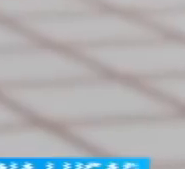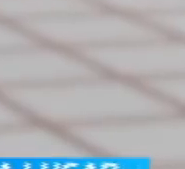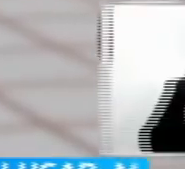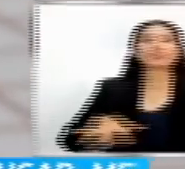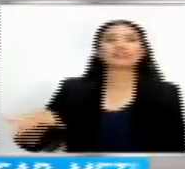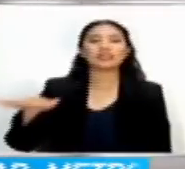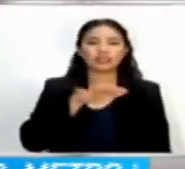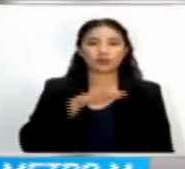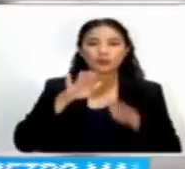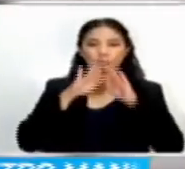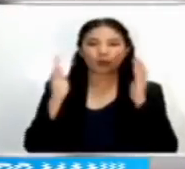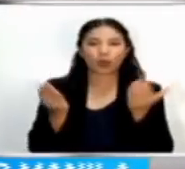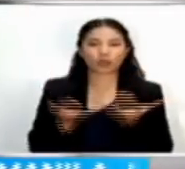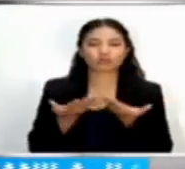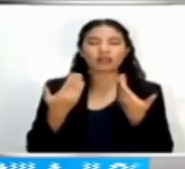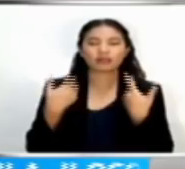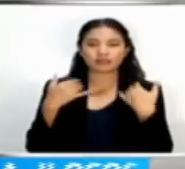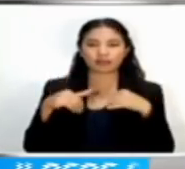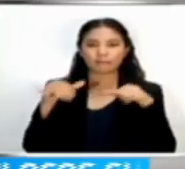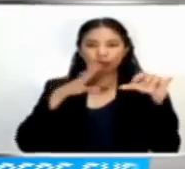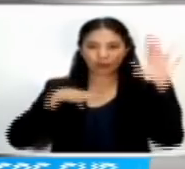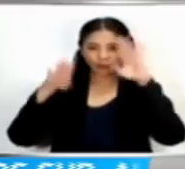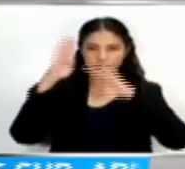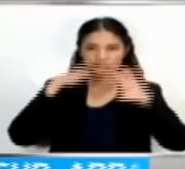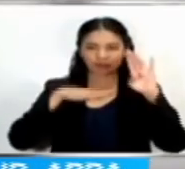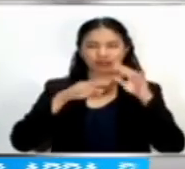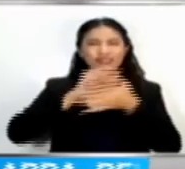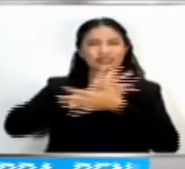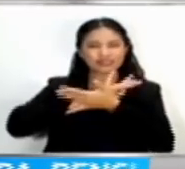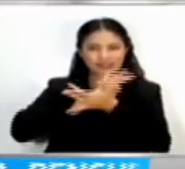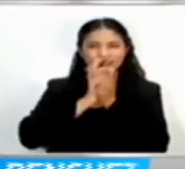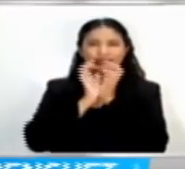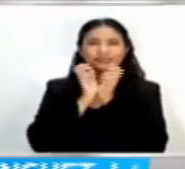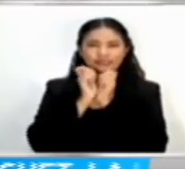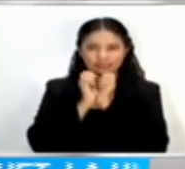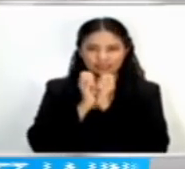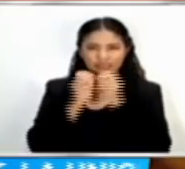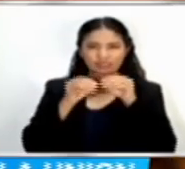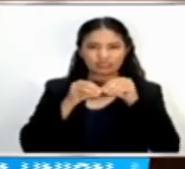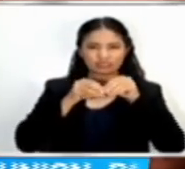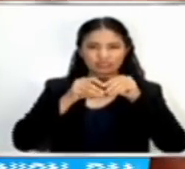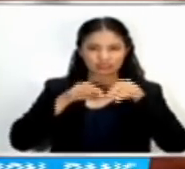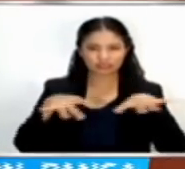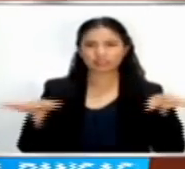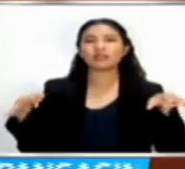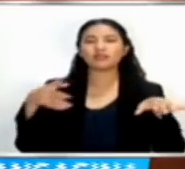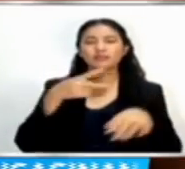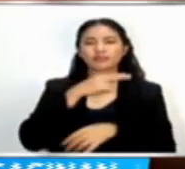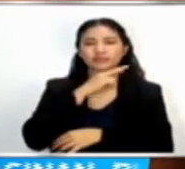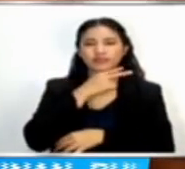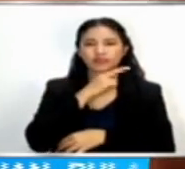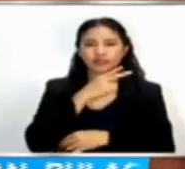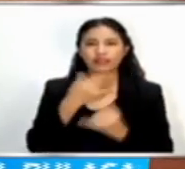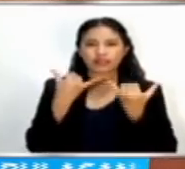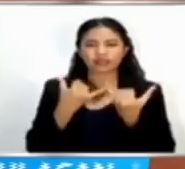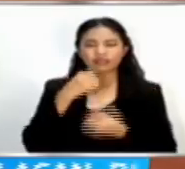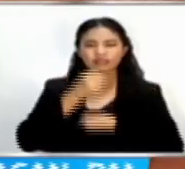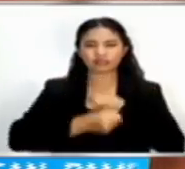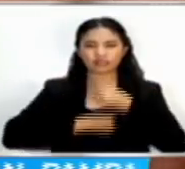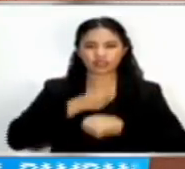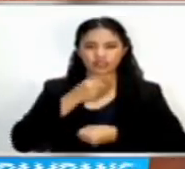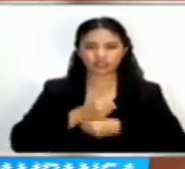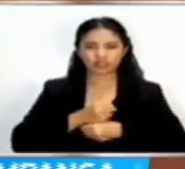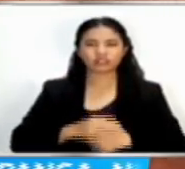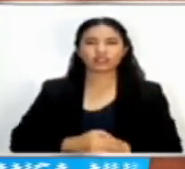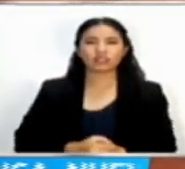mga variant na ito ayon sa DOH ang isa sa mga dahilan ng paglobo ng kaso ngayon, 2021. Inabot ng halos 1 taon para umabot